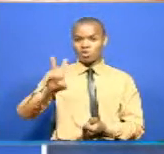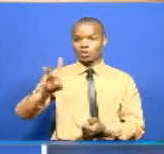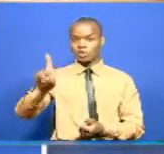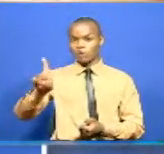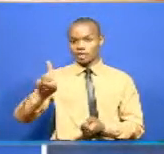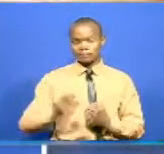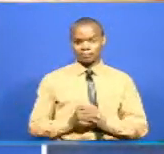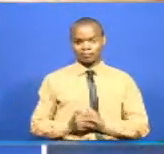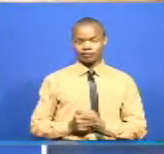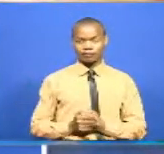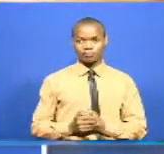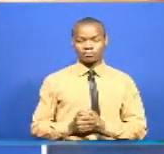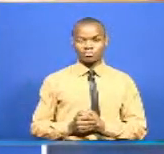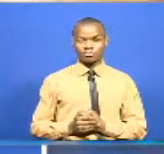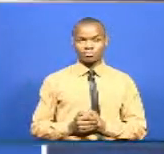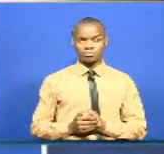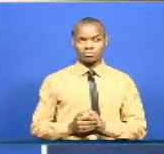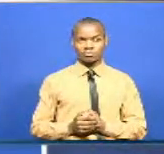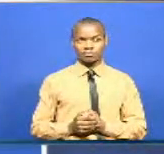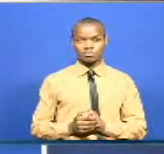33,421.